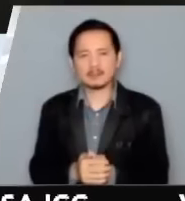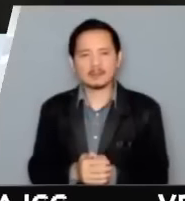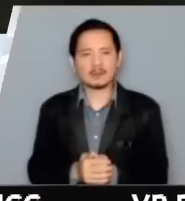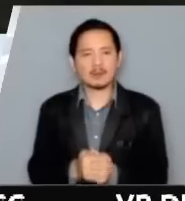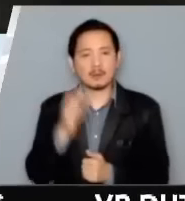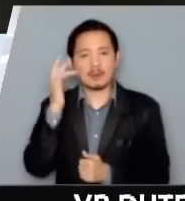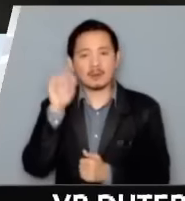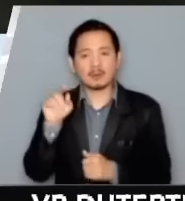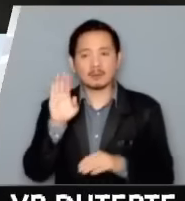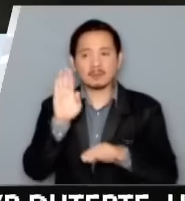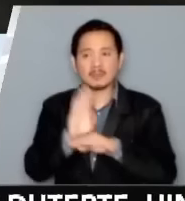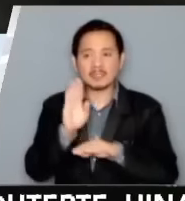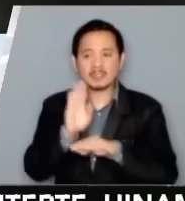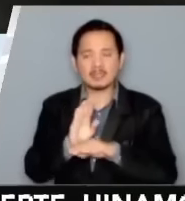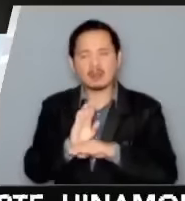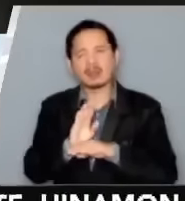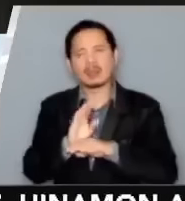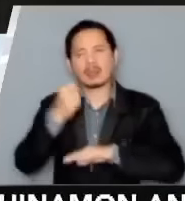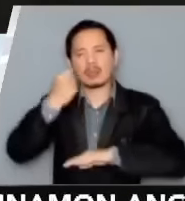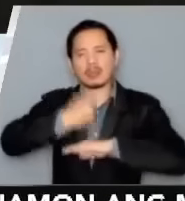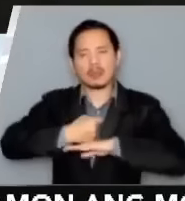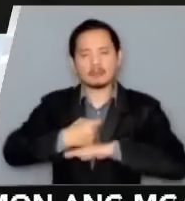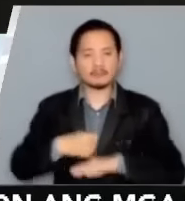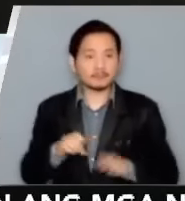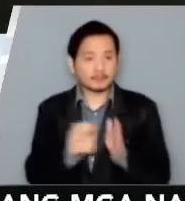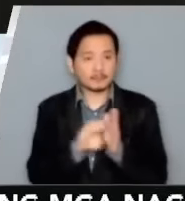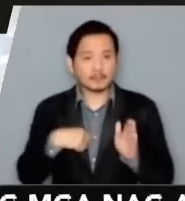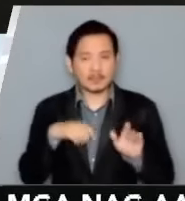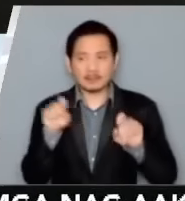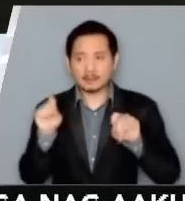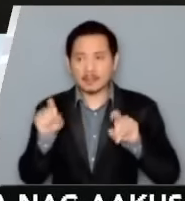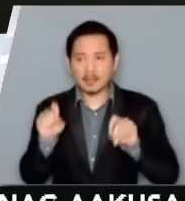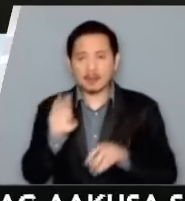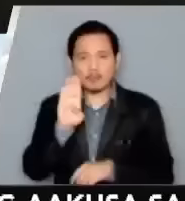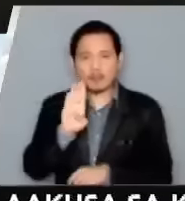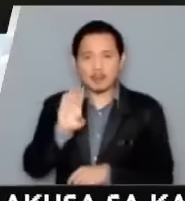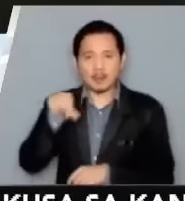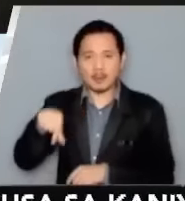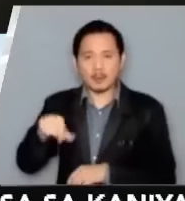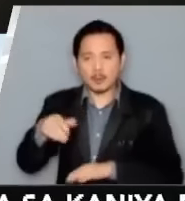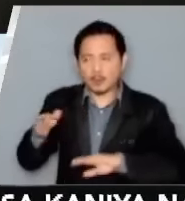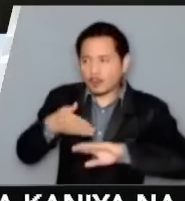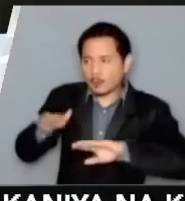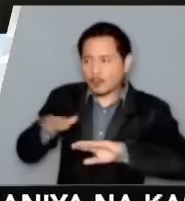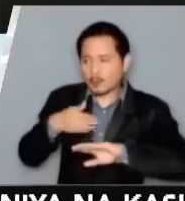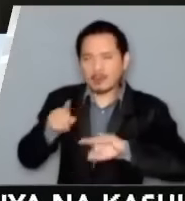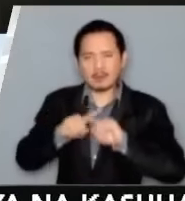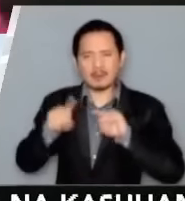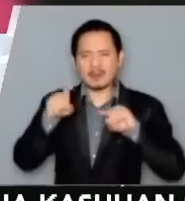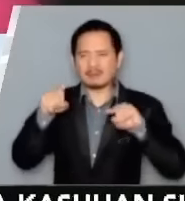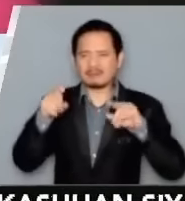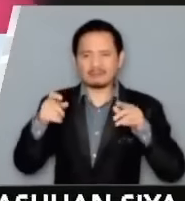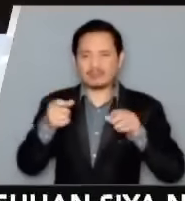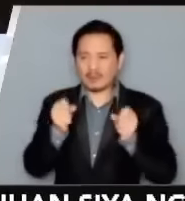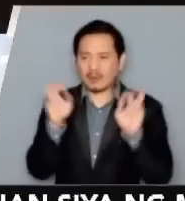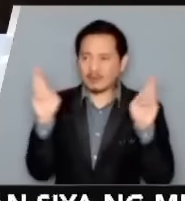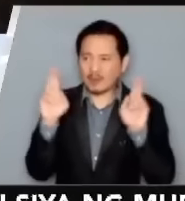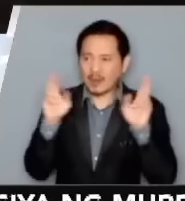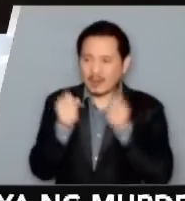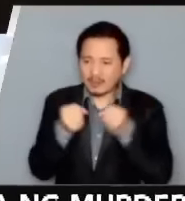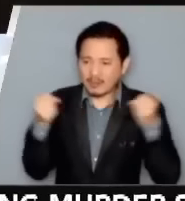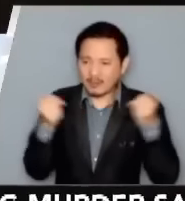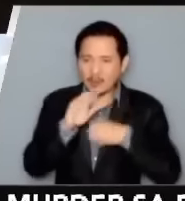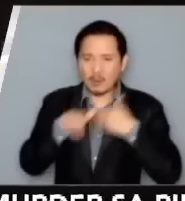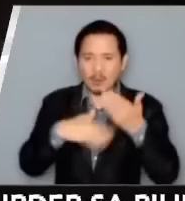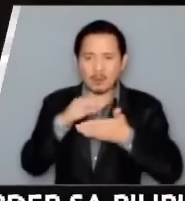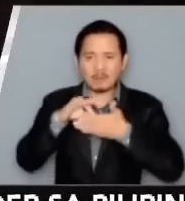yung mga paninda kong barbecue Katulad niyan walang kuryente eh yung ref ba masisira yung mga paninda ko sabi ng